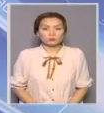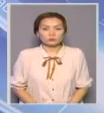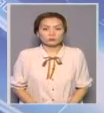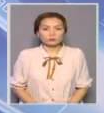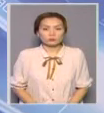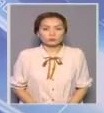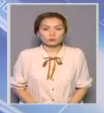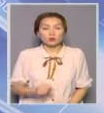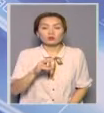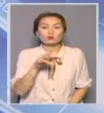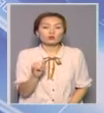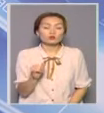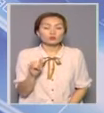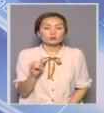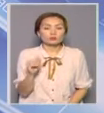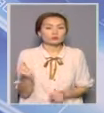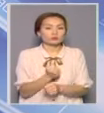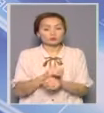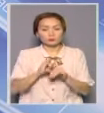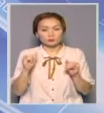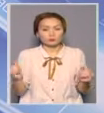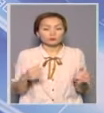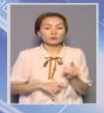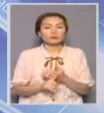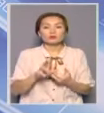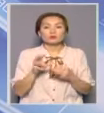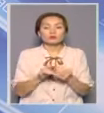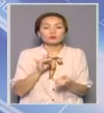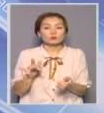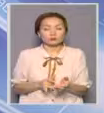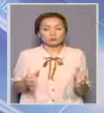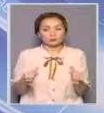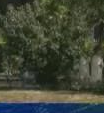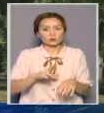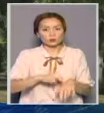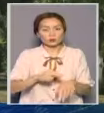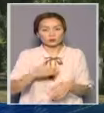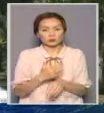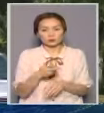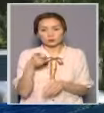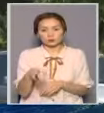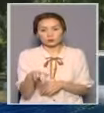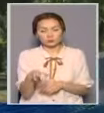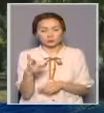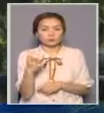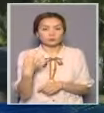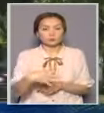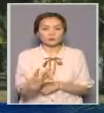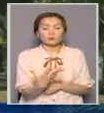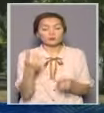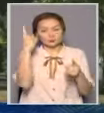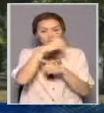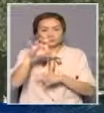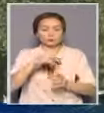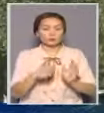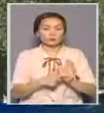вот epam не утихает бытовое насилие так с начала года в городской отдел полиции поступило 2345 сообщение о